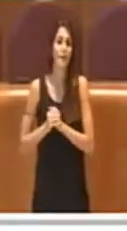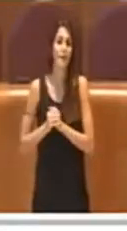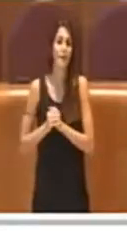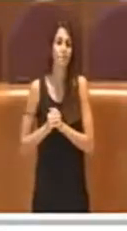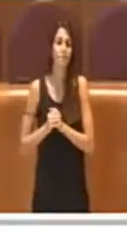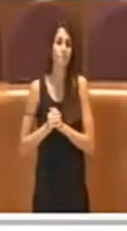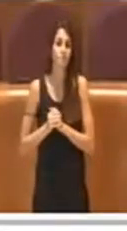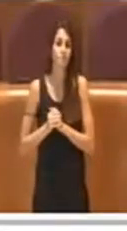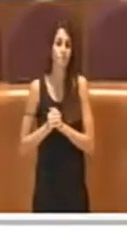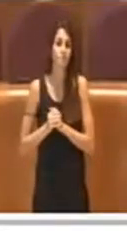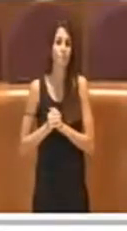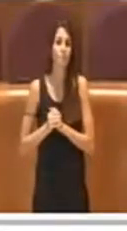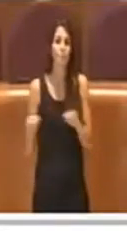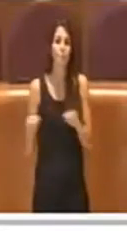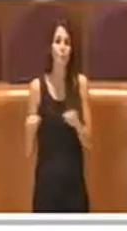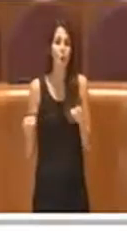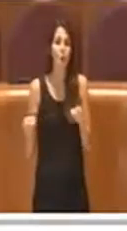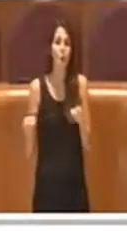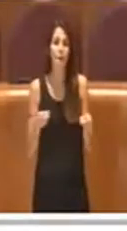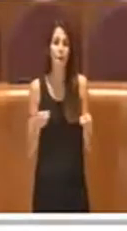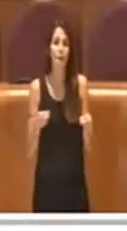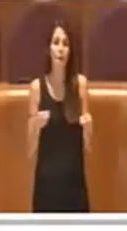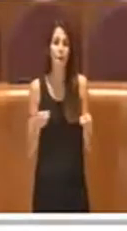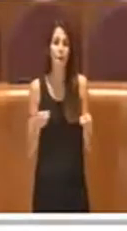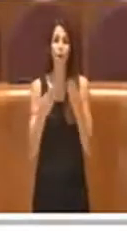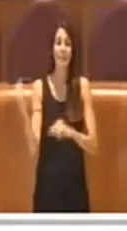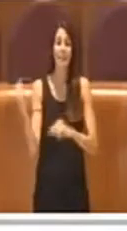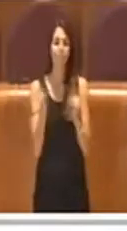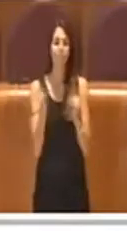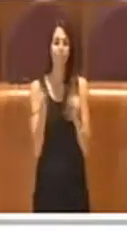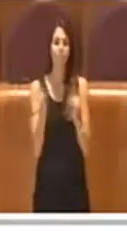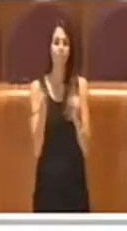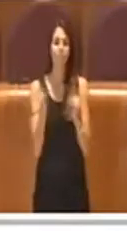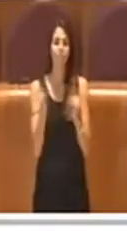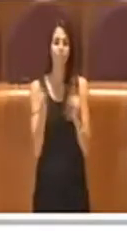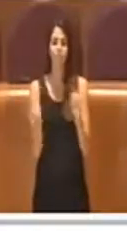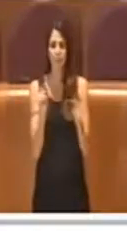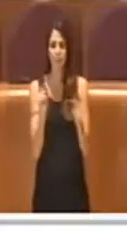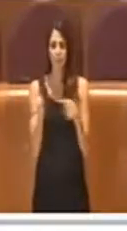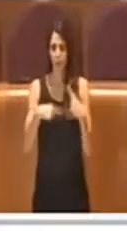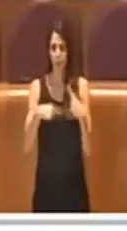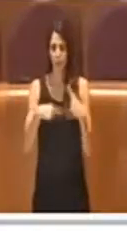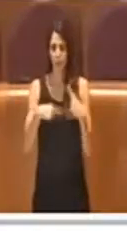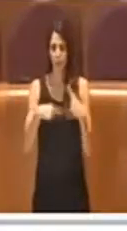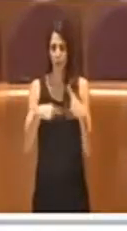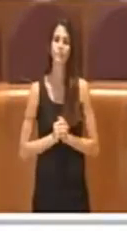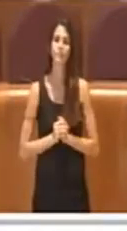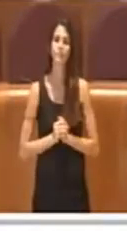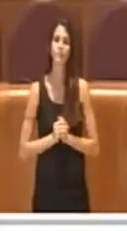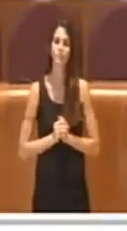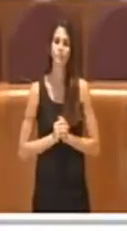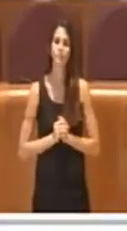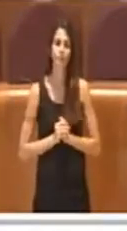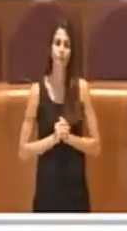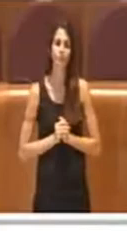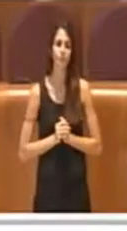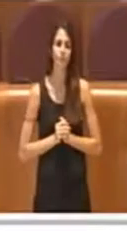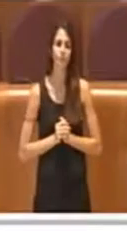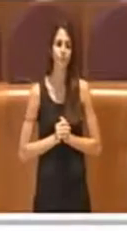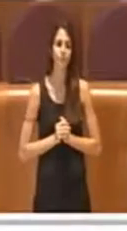seguiranno alle conferenze dei servizi e quindi continueranno ad insistere.